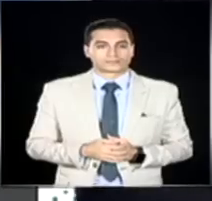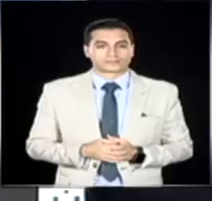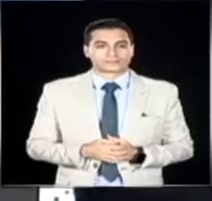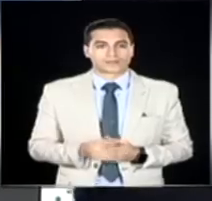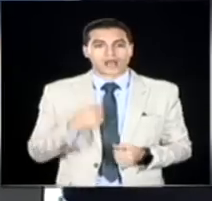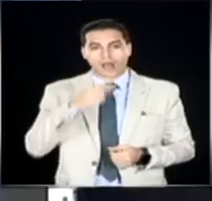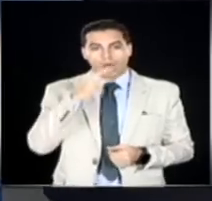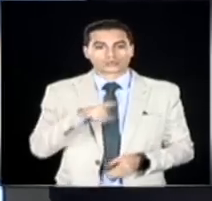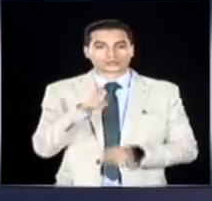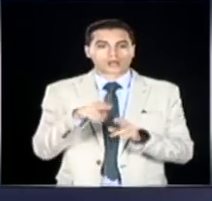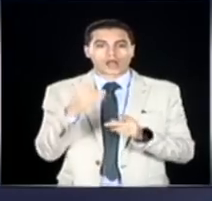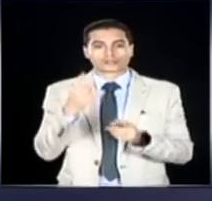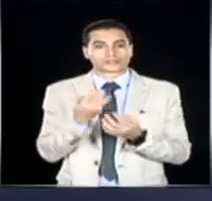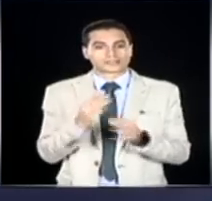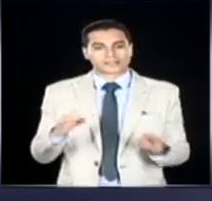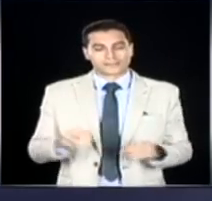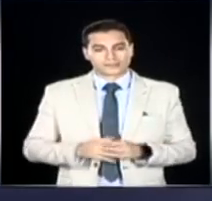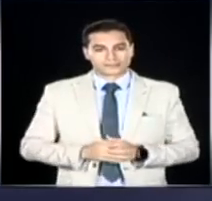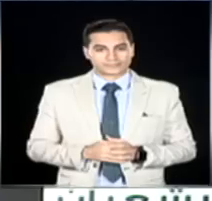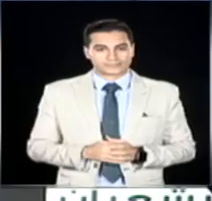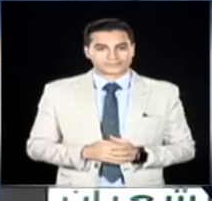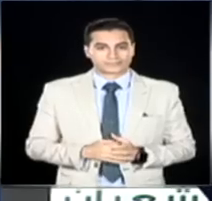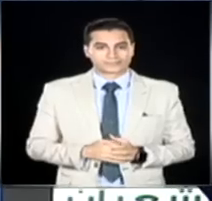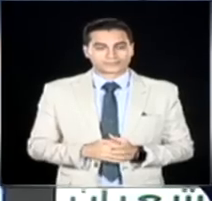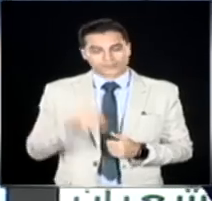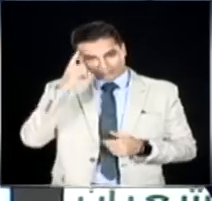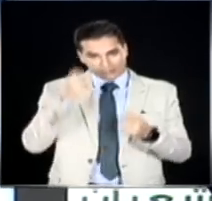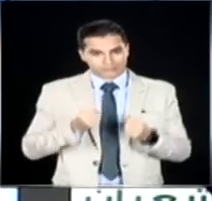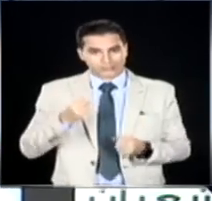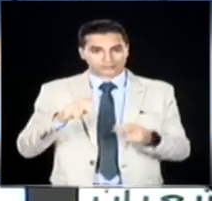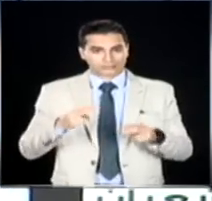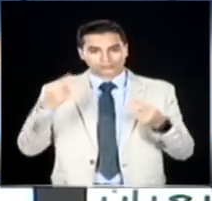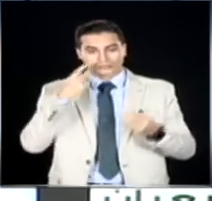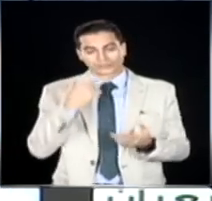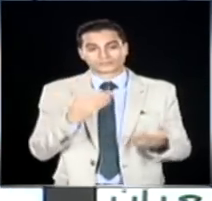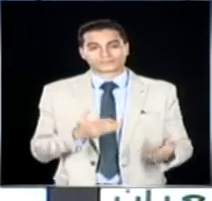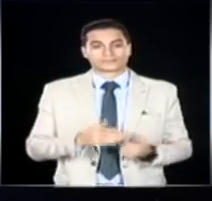انا قلت 10 اسئله كاملين تحت الضغط